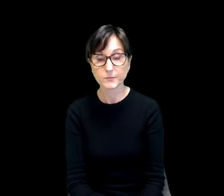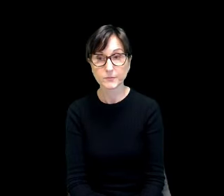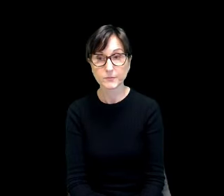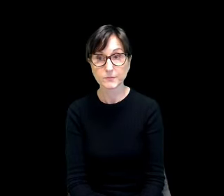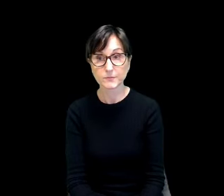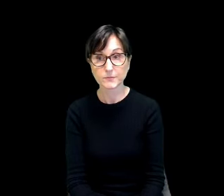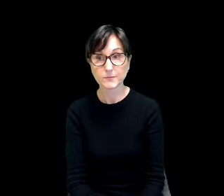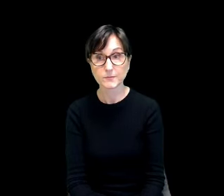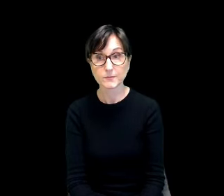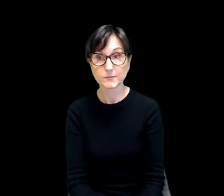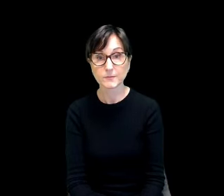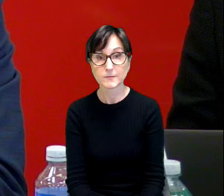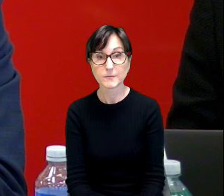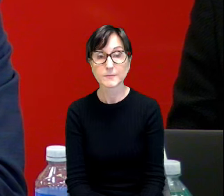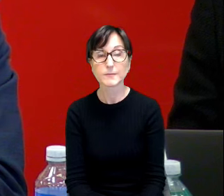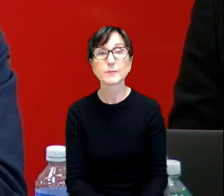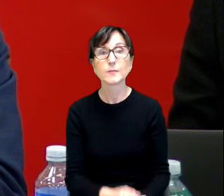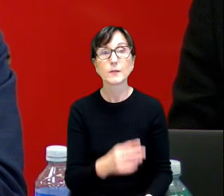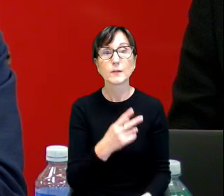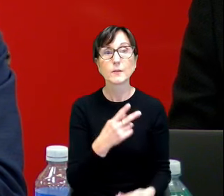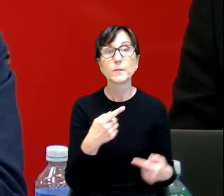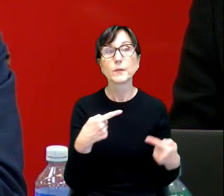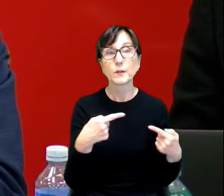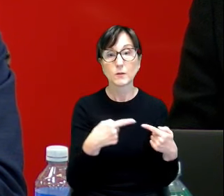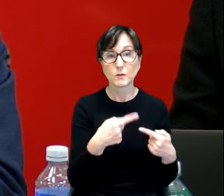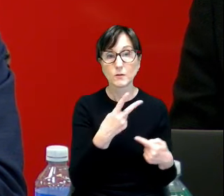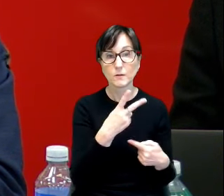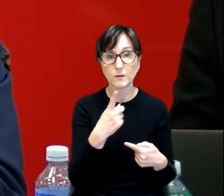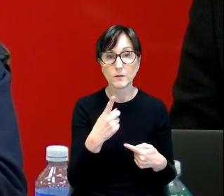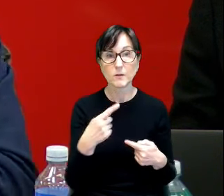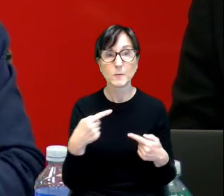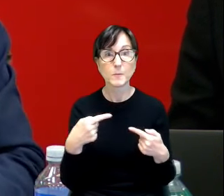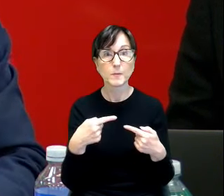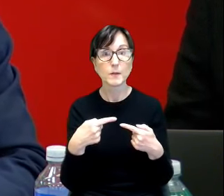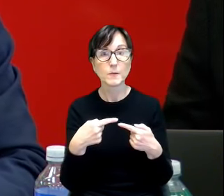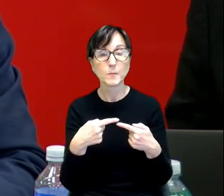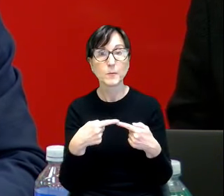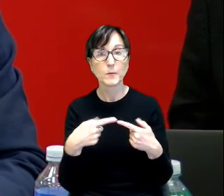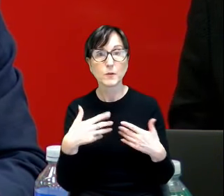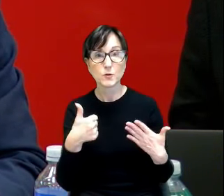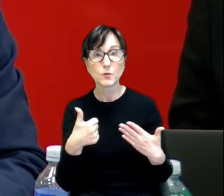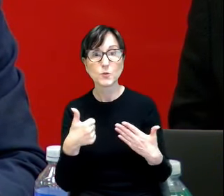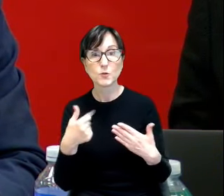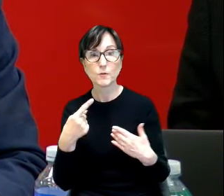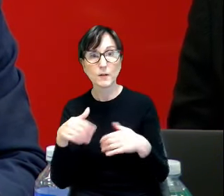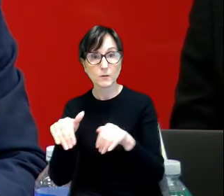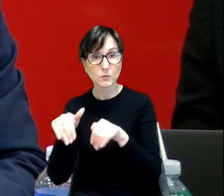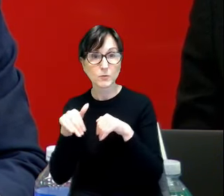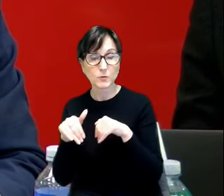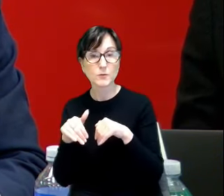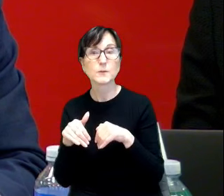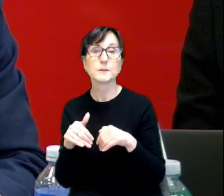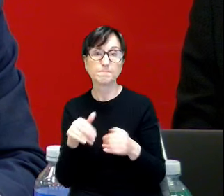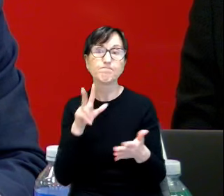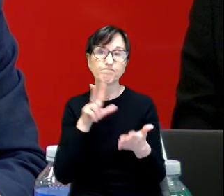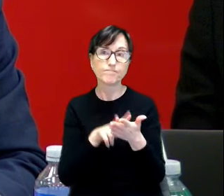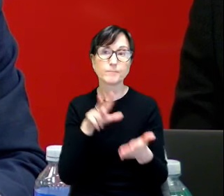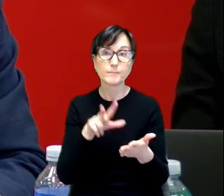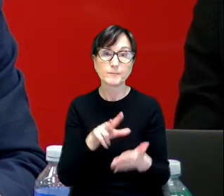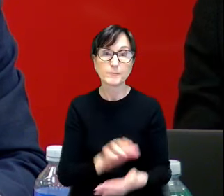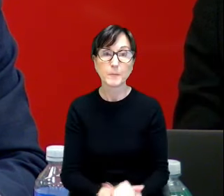taip už 21 prieš šeši susilaikė vienas sprendimo projektui pritarta dėkoju sekantis